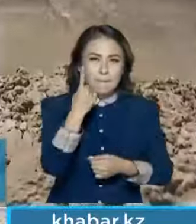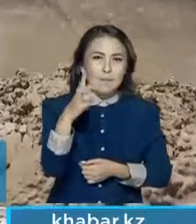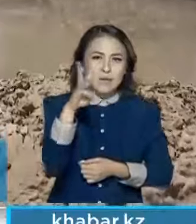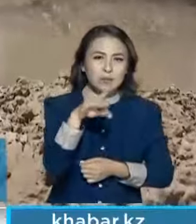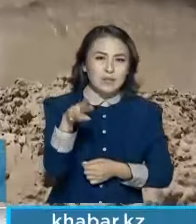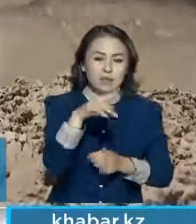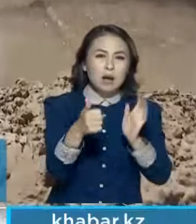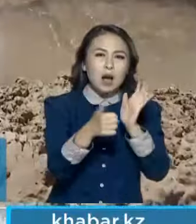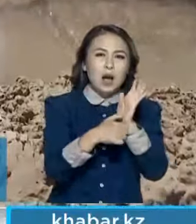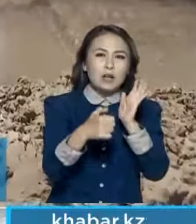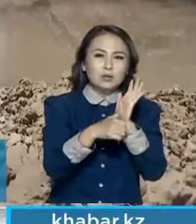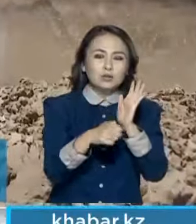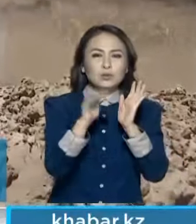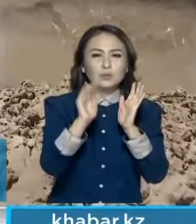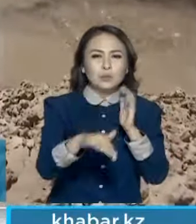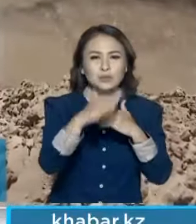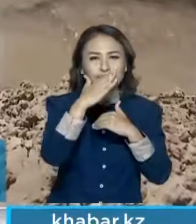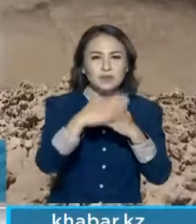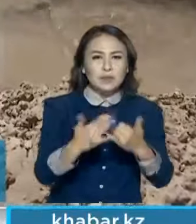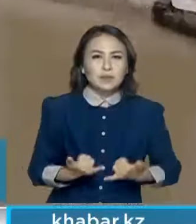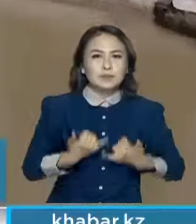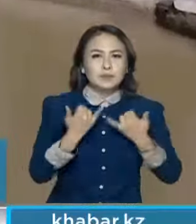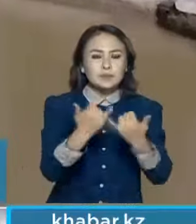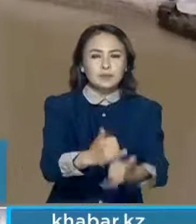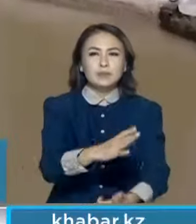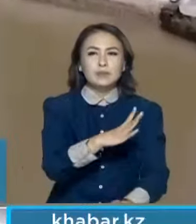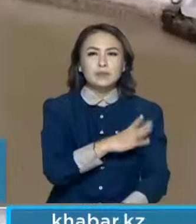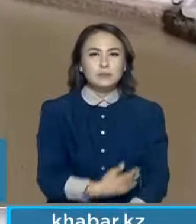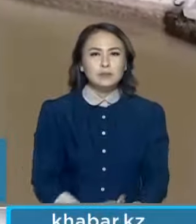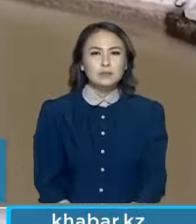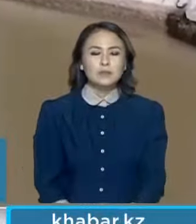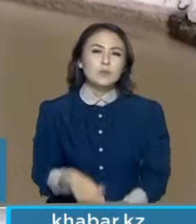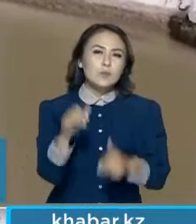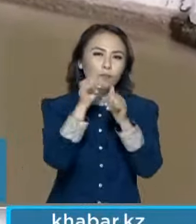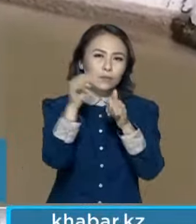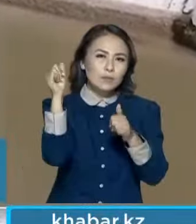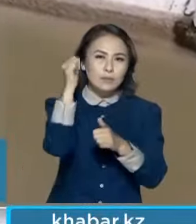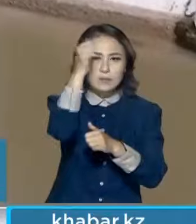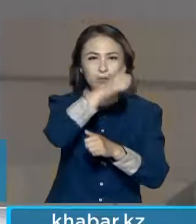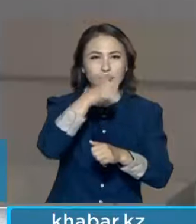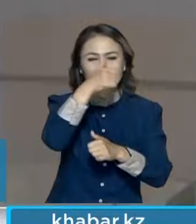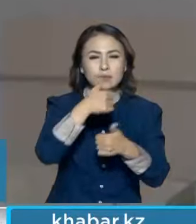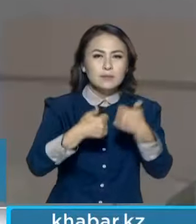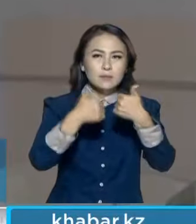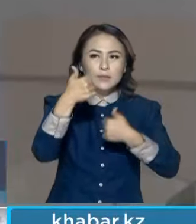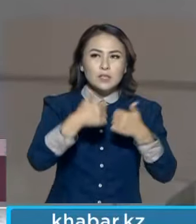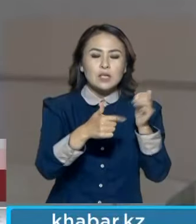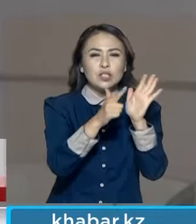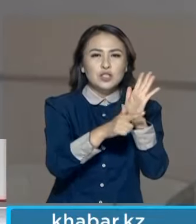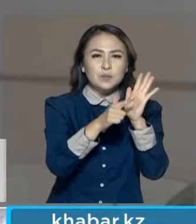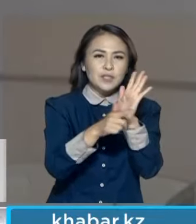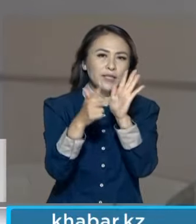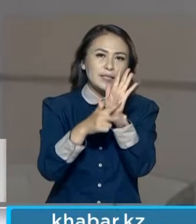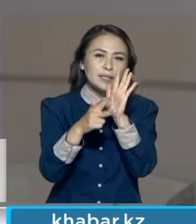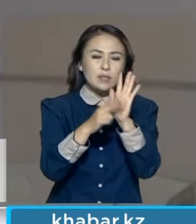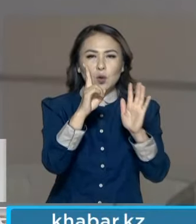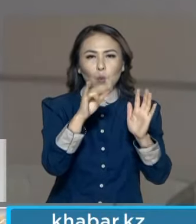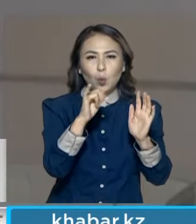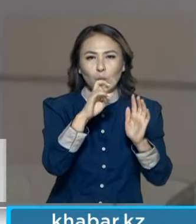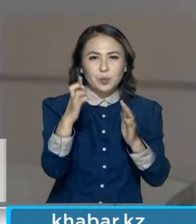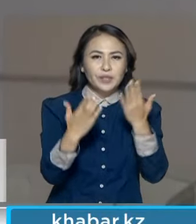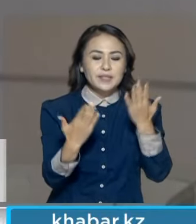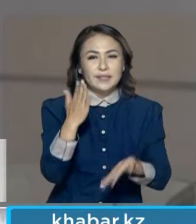600 миллион текше метрі шаруаларға жеткізілген. Өткен жылмен салыстырсақ, Достық каналынан 70-80 куб ал келіп жатқан